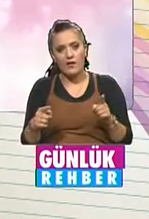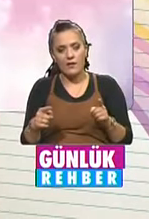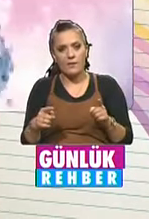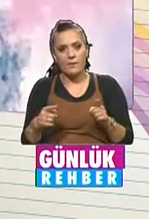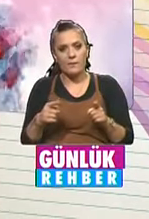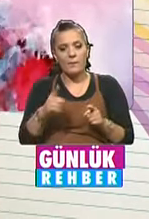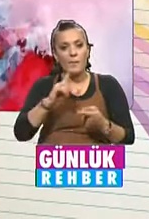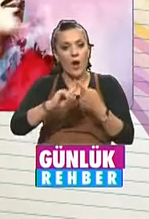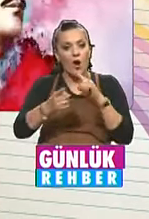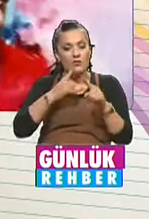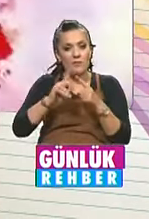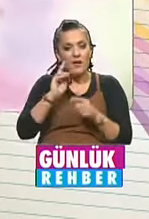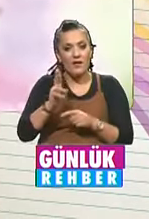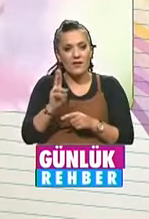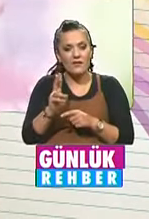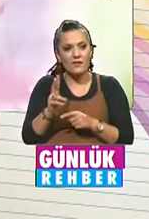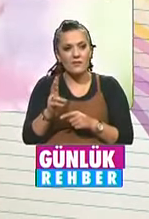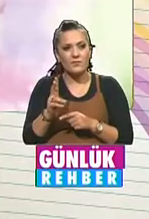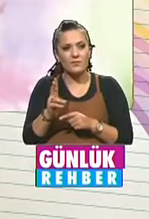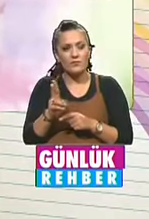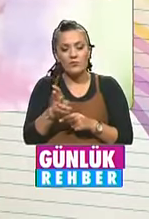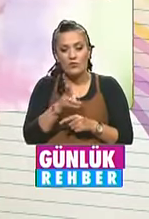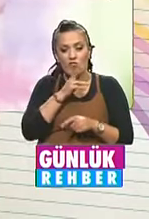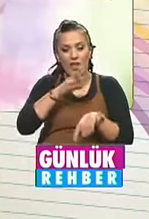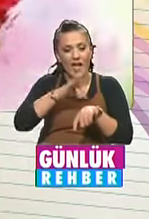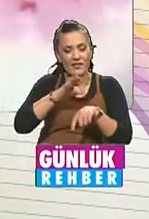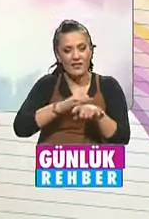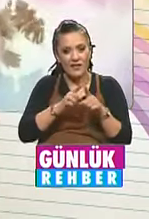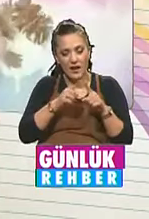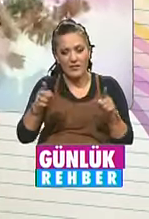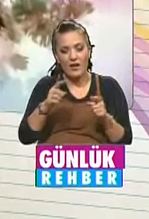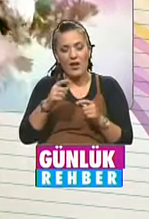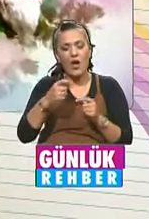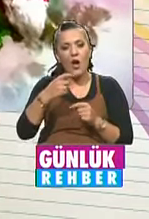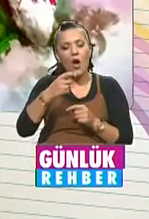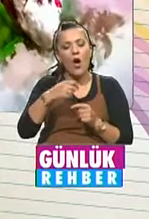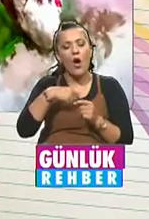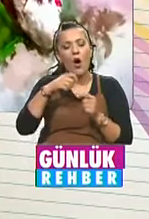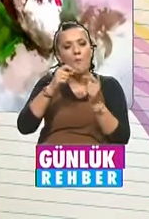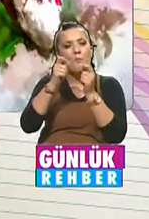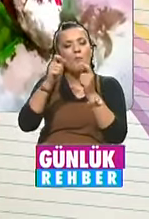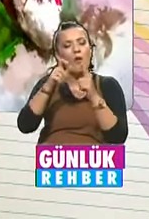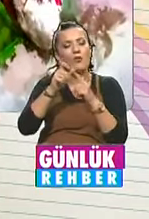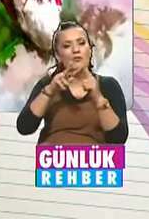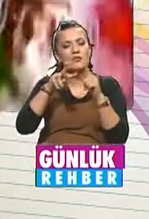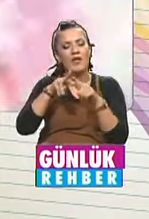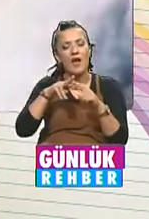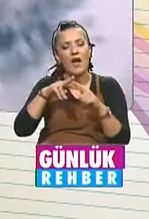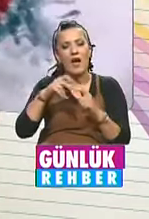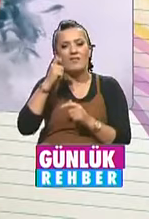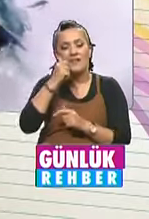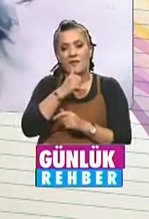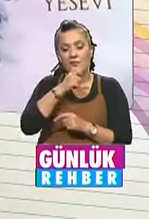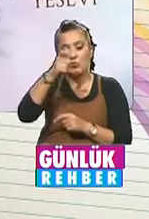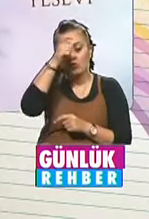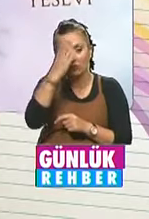yani Osmanlı'nın son anlarına kadar Bosna'da mutasavvıflar Türkçe olarak,